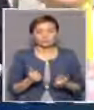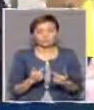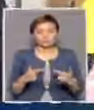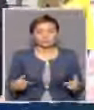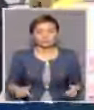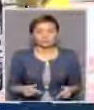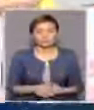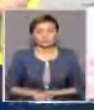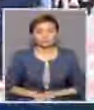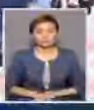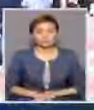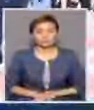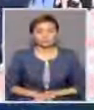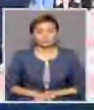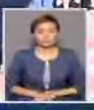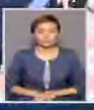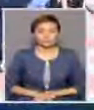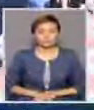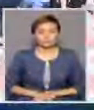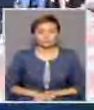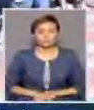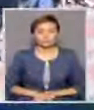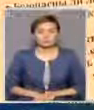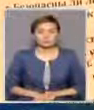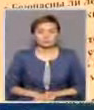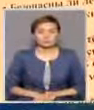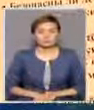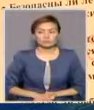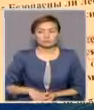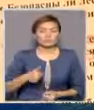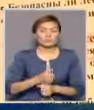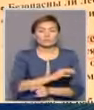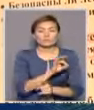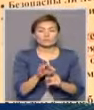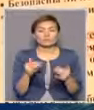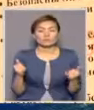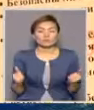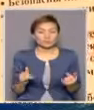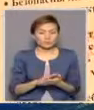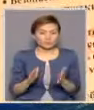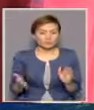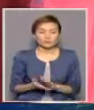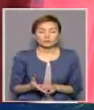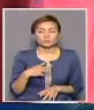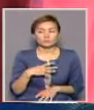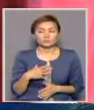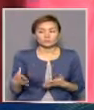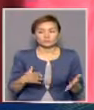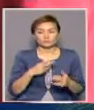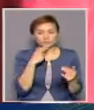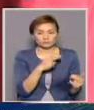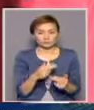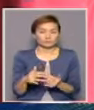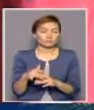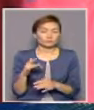перетягиванию каната одна из главных целей сегодняшнего мероприятия это привлечение внимания населения